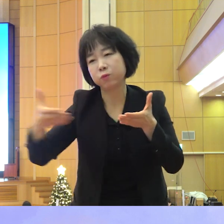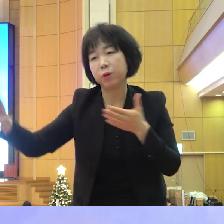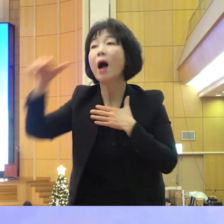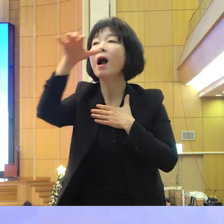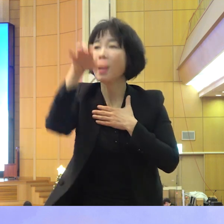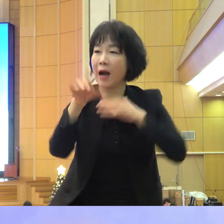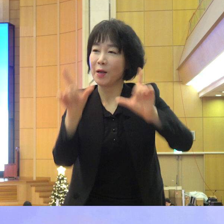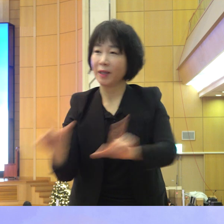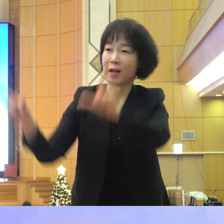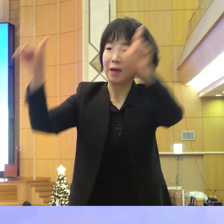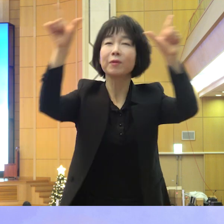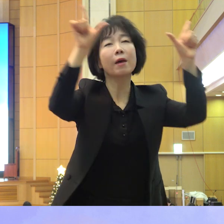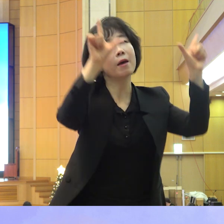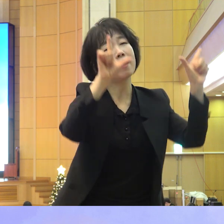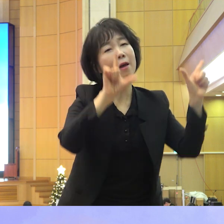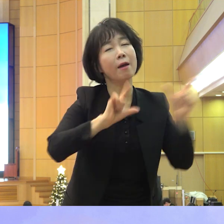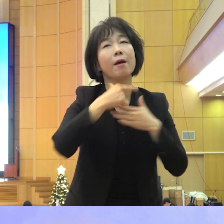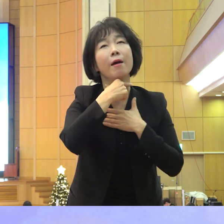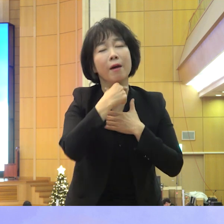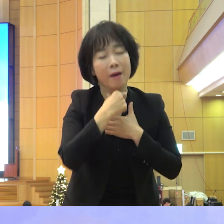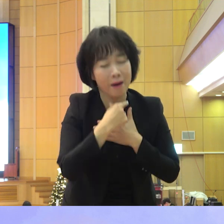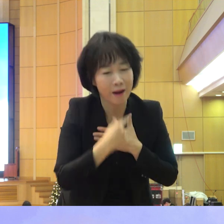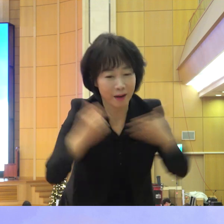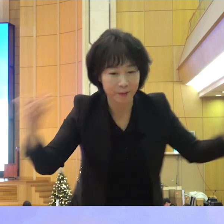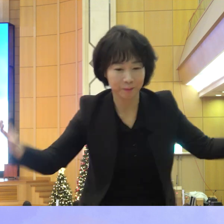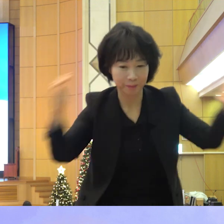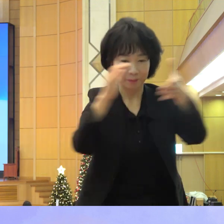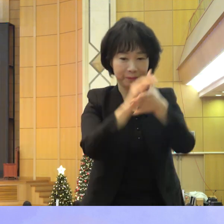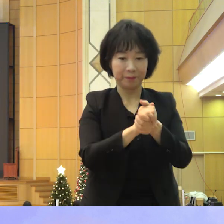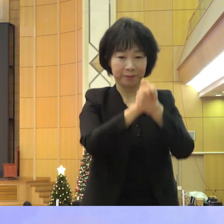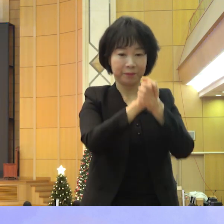시냇가에 살겠네.